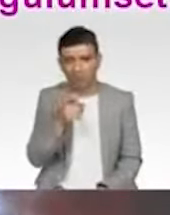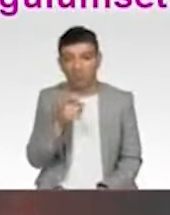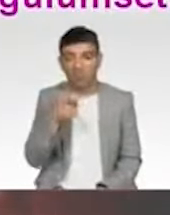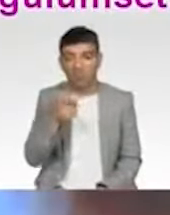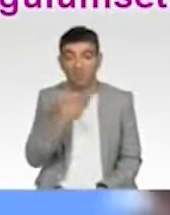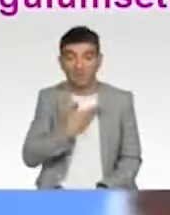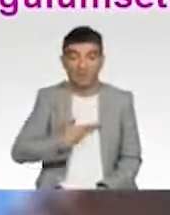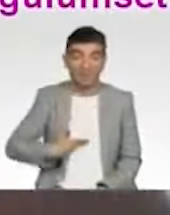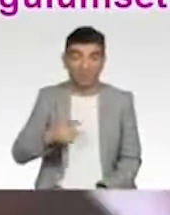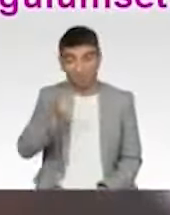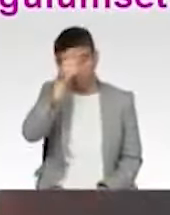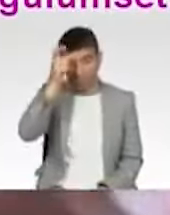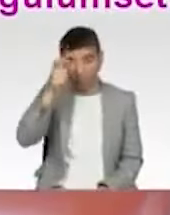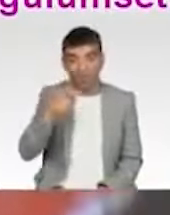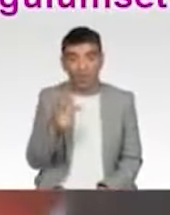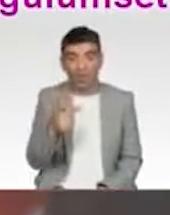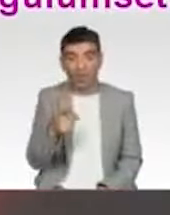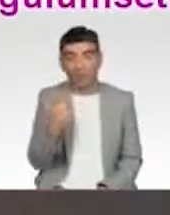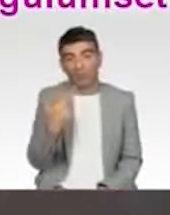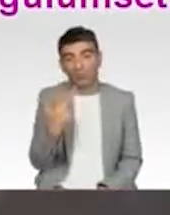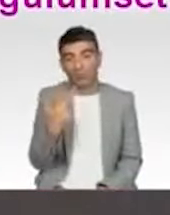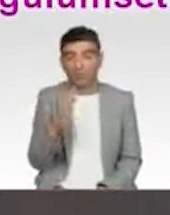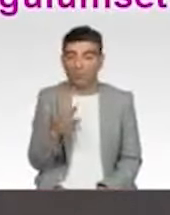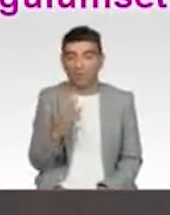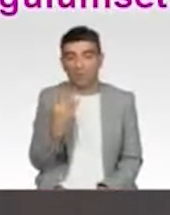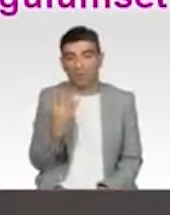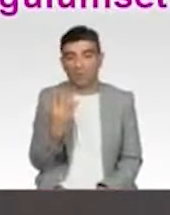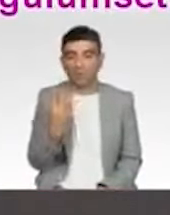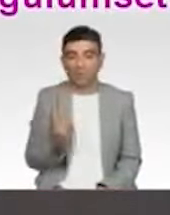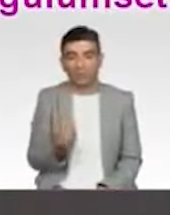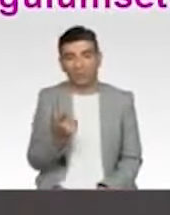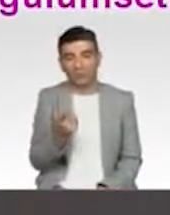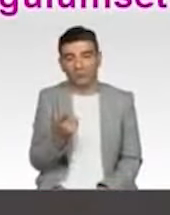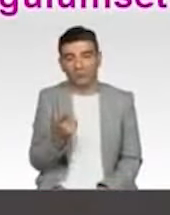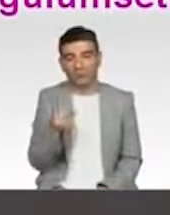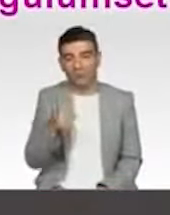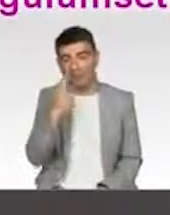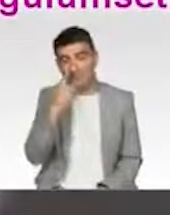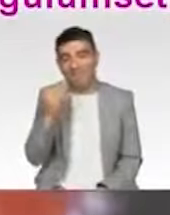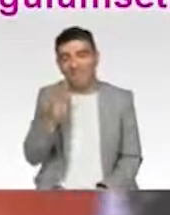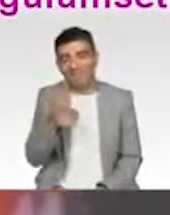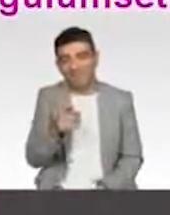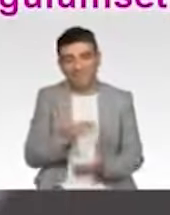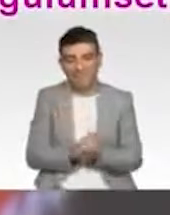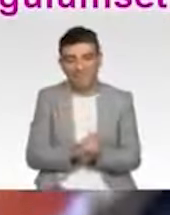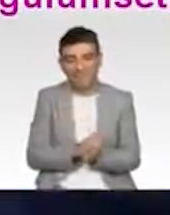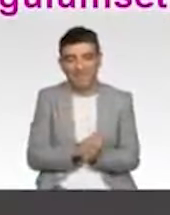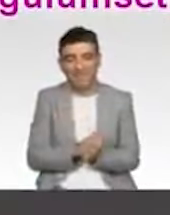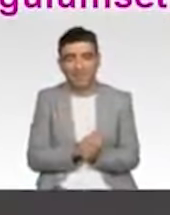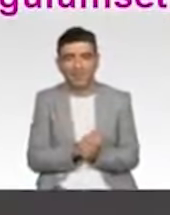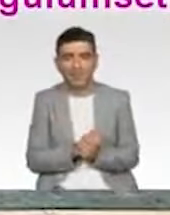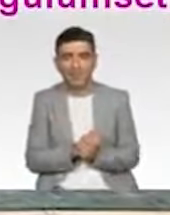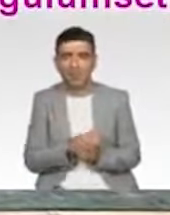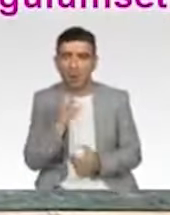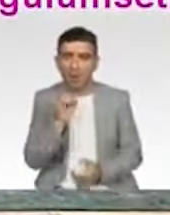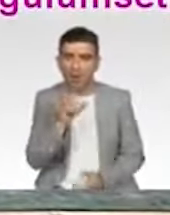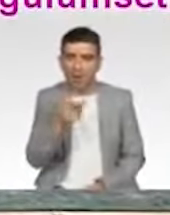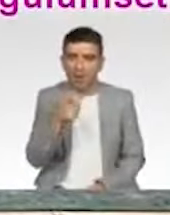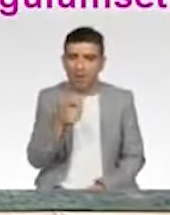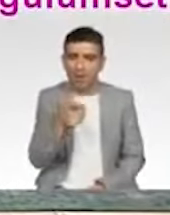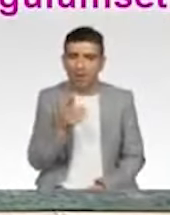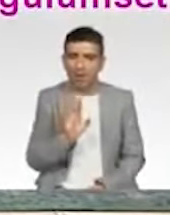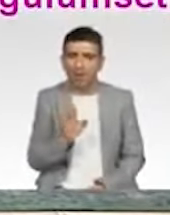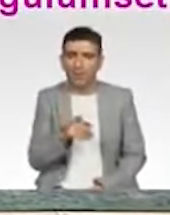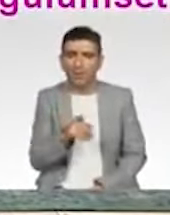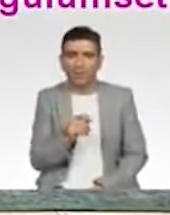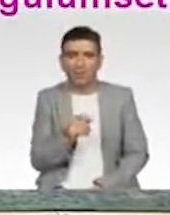Kahve seviyorum, evet. Türk kahvesi. Kaç bardak? 3, bazen 4 oluyor. O hoşlarına gitmiyor. Yok, güzel. Hayır hocam, kahve konusunda yok, şey değil mi